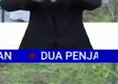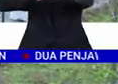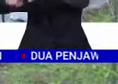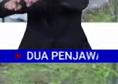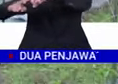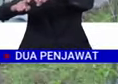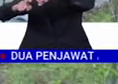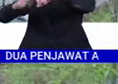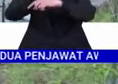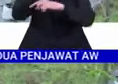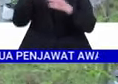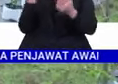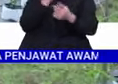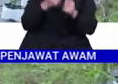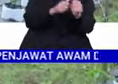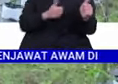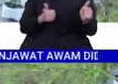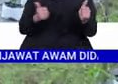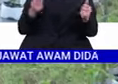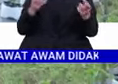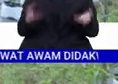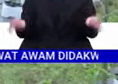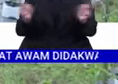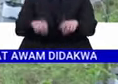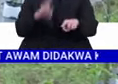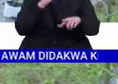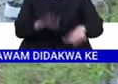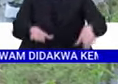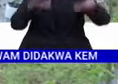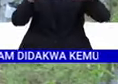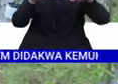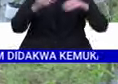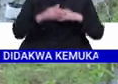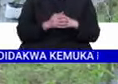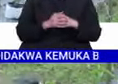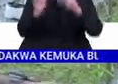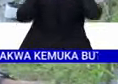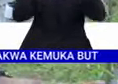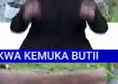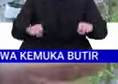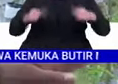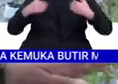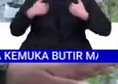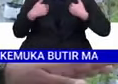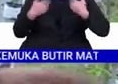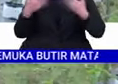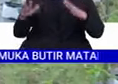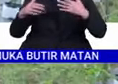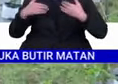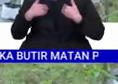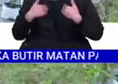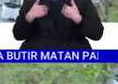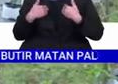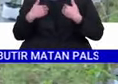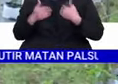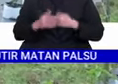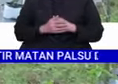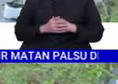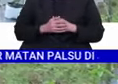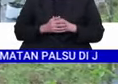banjir yang menimpa untuk proyek mempertegas bertugas gantini sebab sistoyo yang sedia ada pun kita jodoh jadi